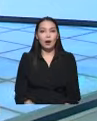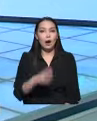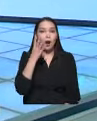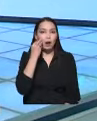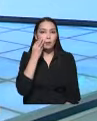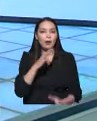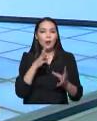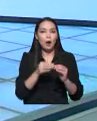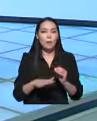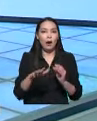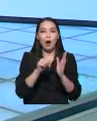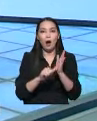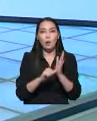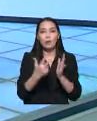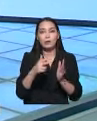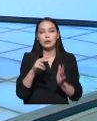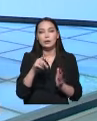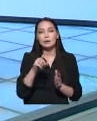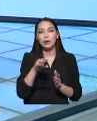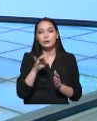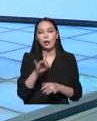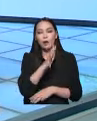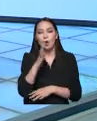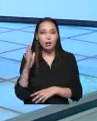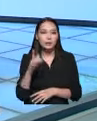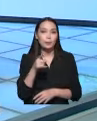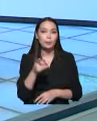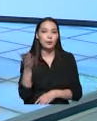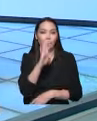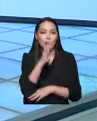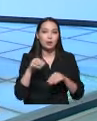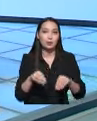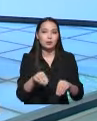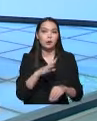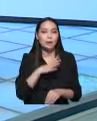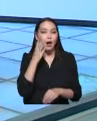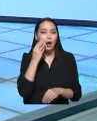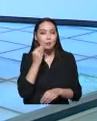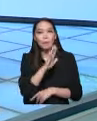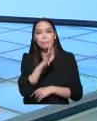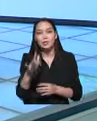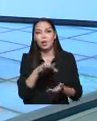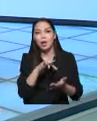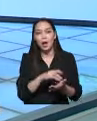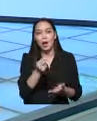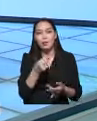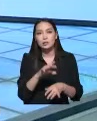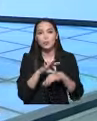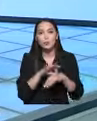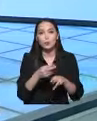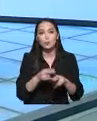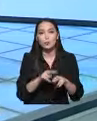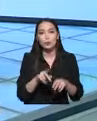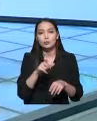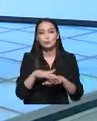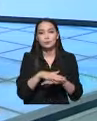Алматыда жалпы аумағы 63 гектар қарағайлы орманға 1000-нан аса ағаш егілді. Алматы Бақша қаласы акциясы аясында өткен бұл шараға көпшілік бір